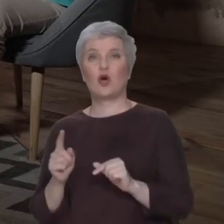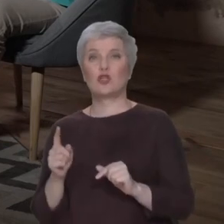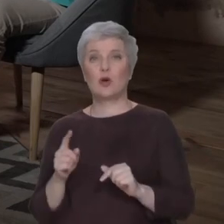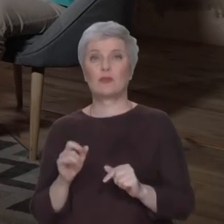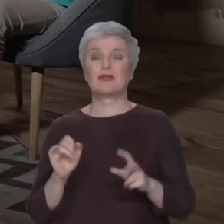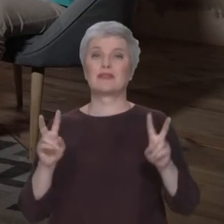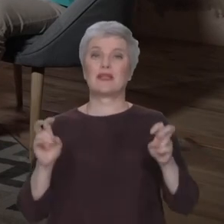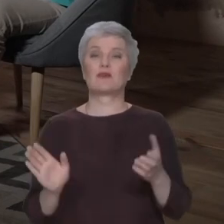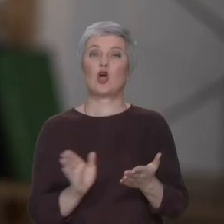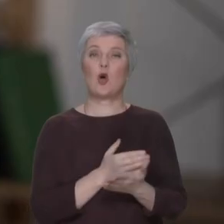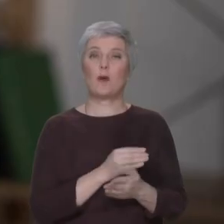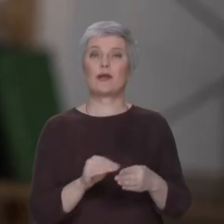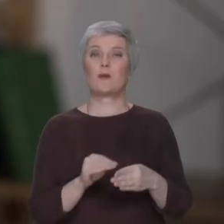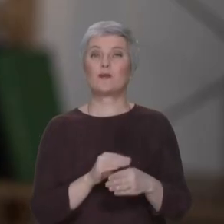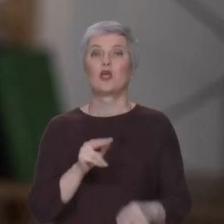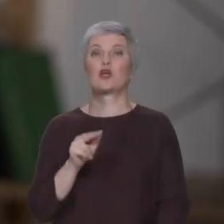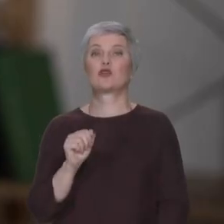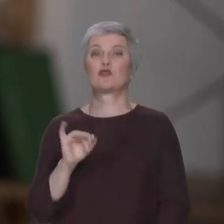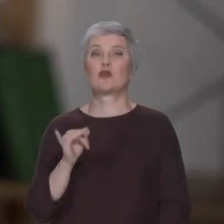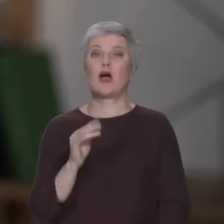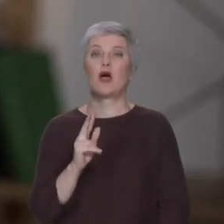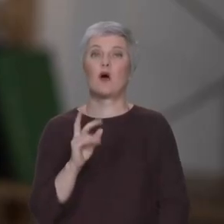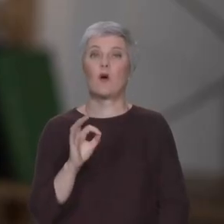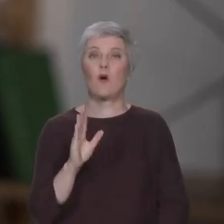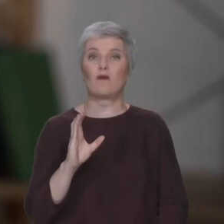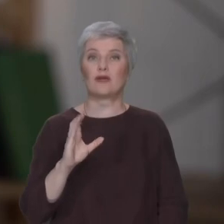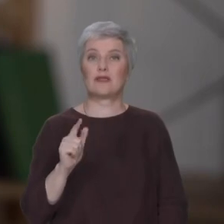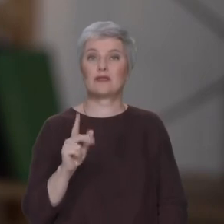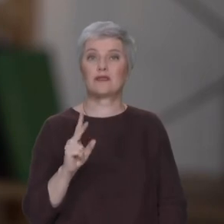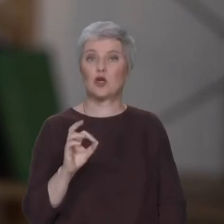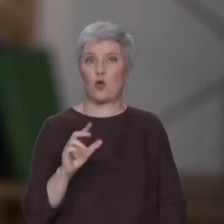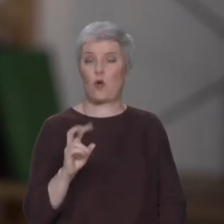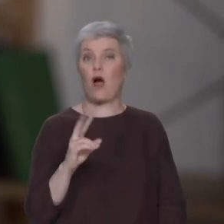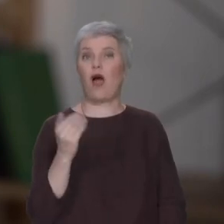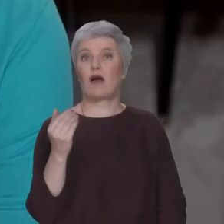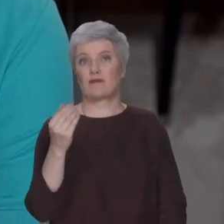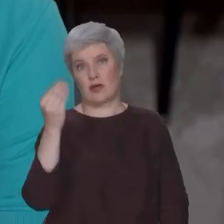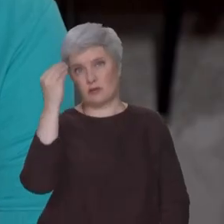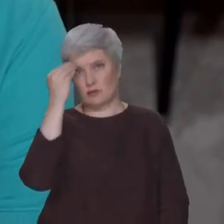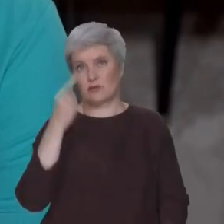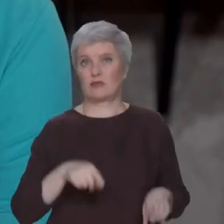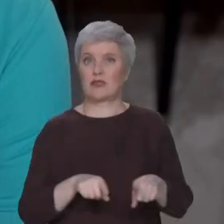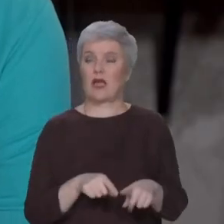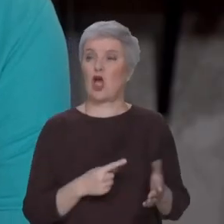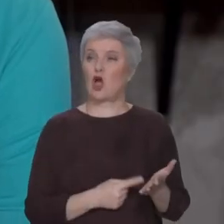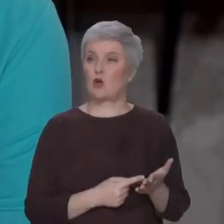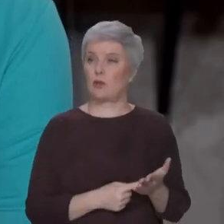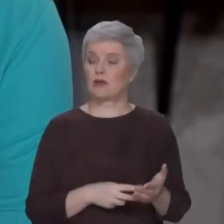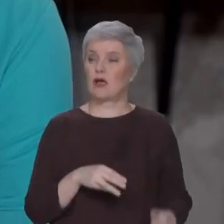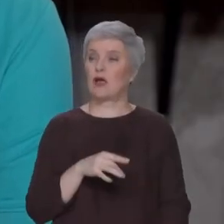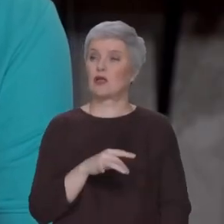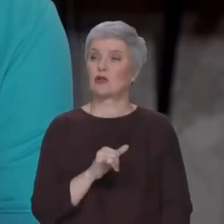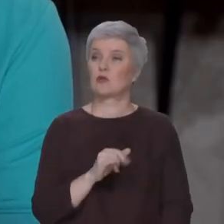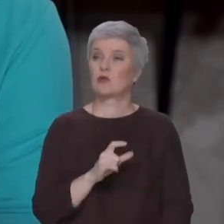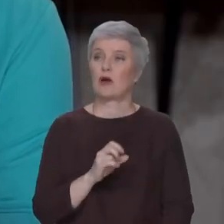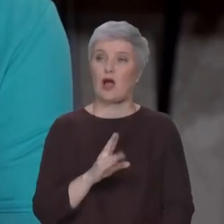прізвище композитора Чайковського. Як ви оцінюєте такі аргументи? Щодо Труханова, то